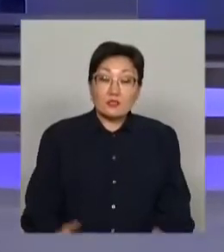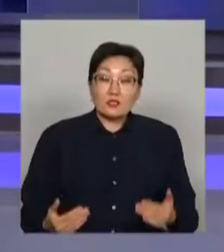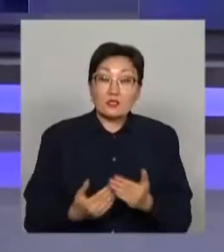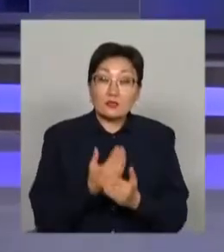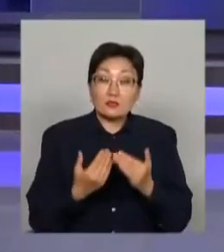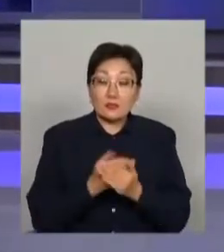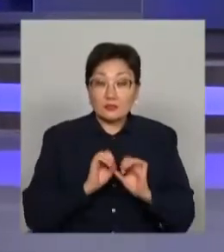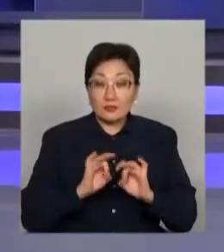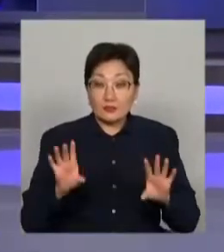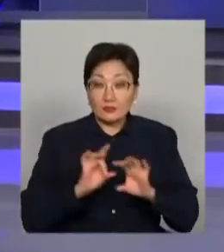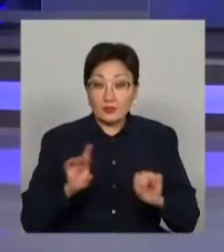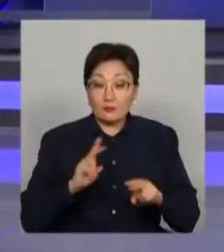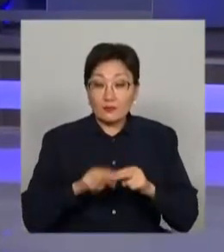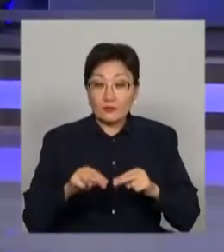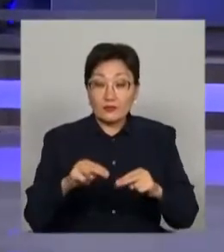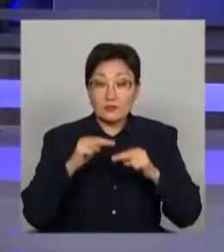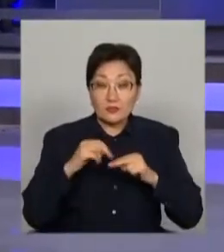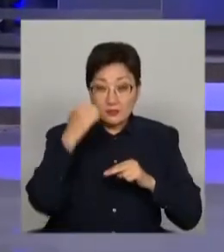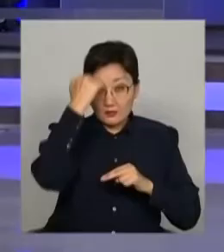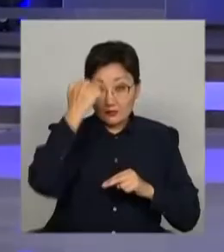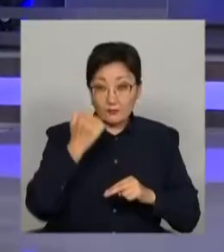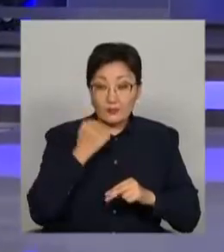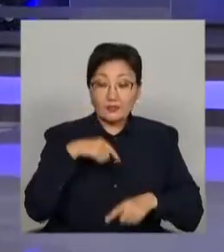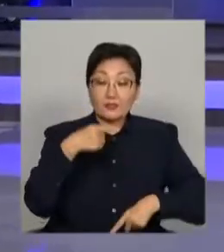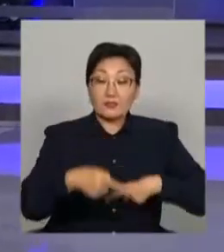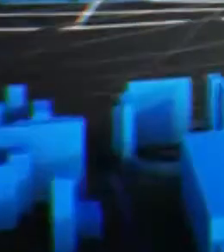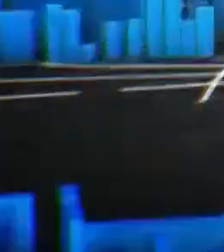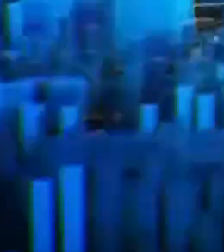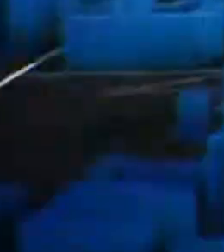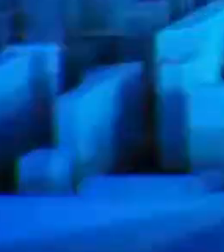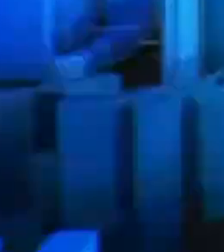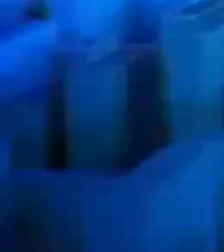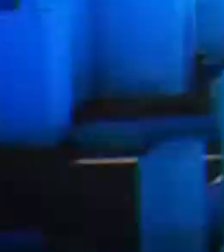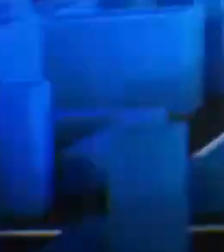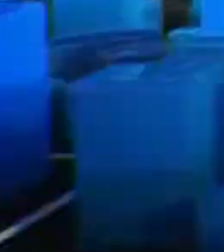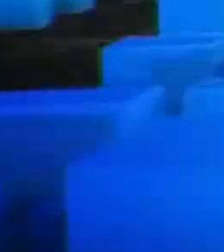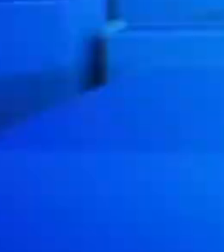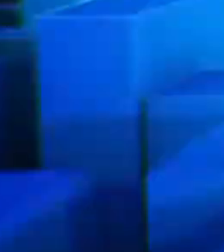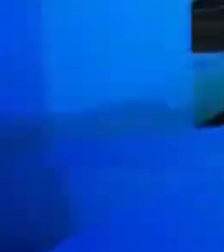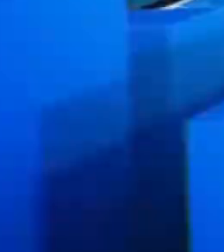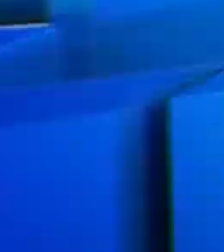Ардақты әлеумет, бізге келіп жеткен ақпараттар легосымен тәмәм. Мен әзірге сіздермен қоштасамын.